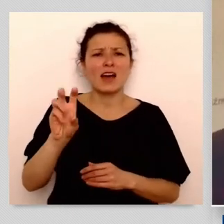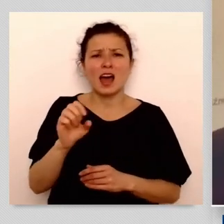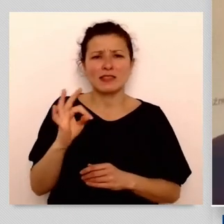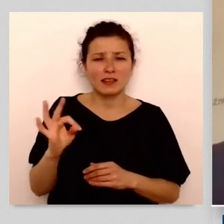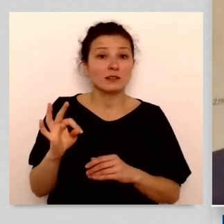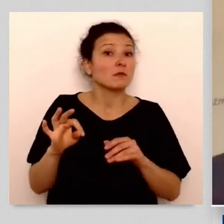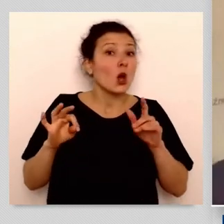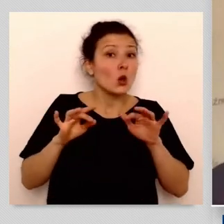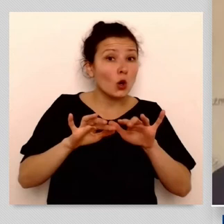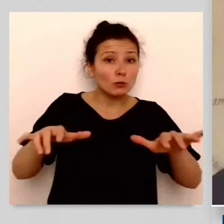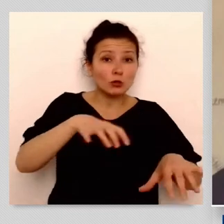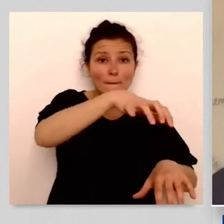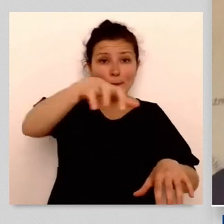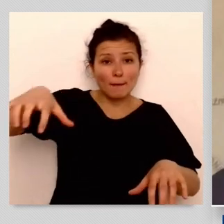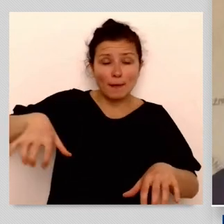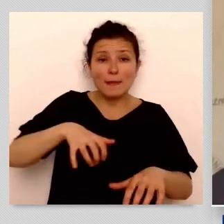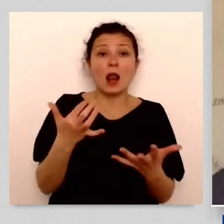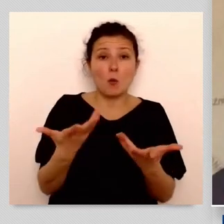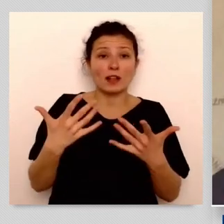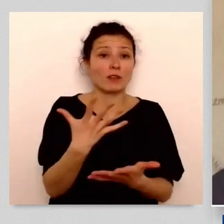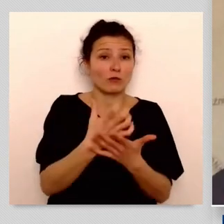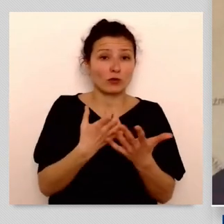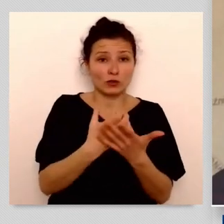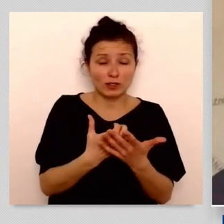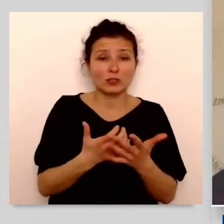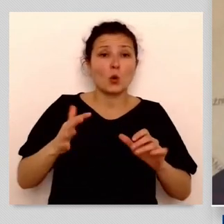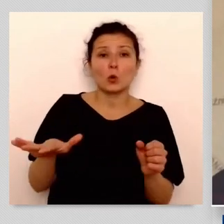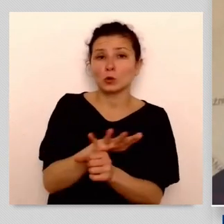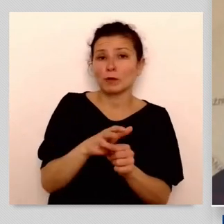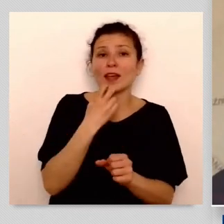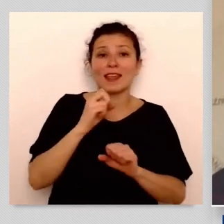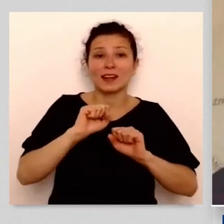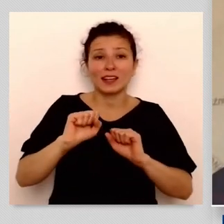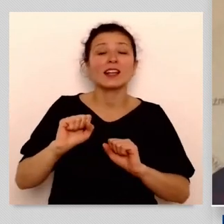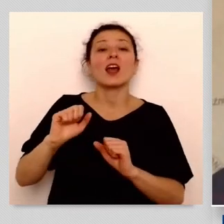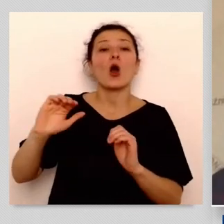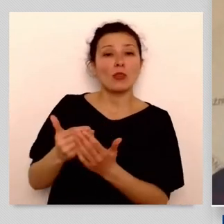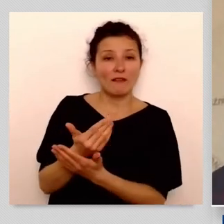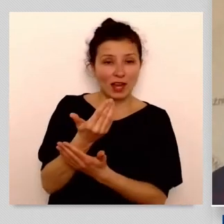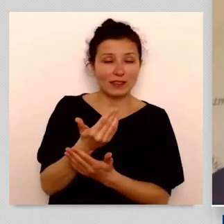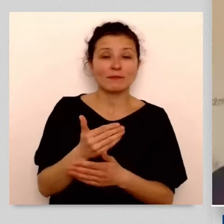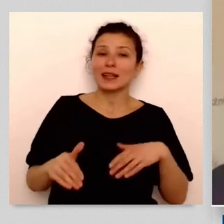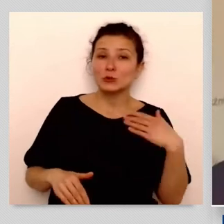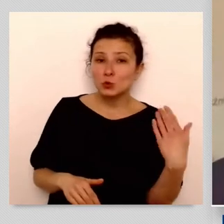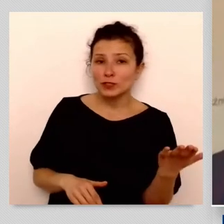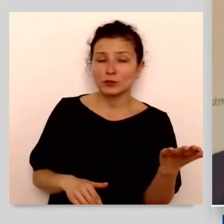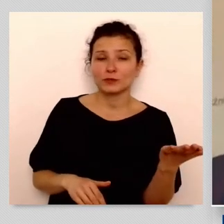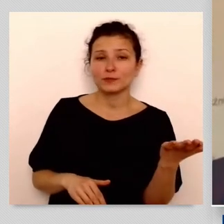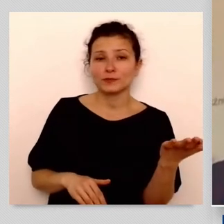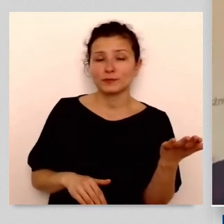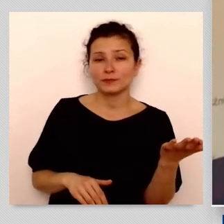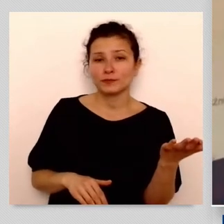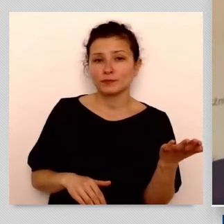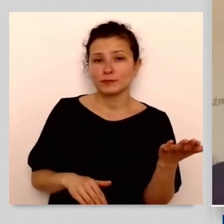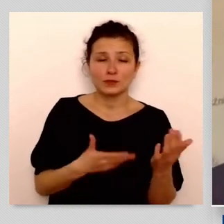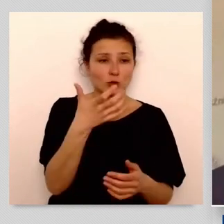powiem, łatwa do wykorzystania jako uzupełnienie energetyki odnawialnej, a z drugiej strony też ten